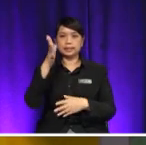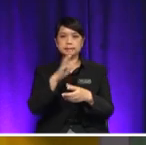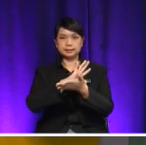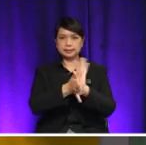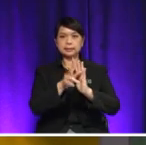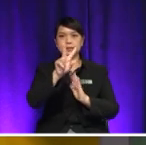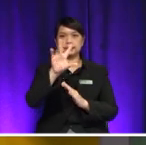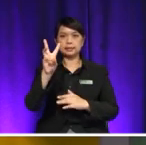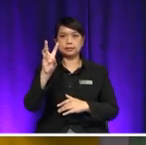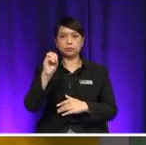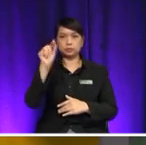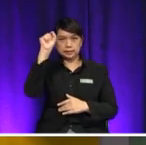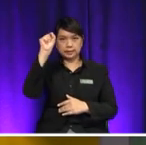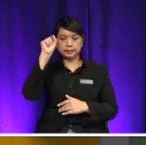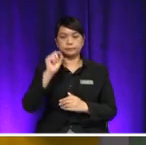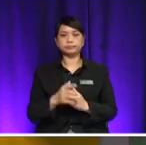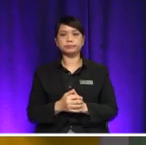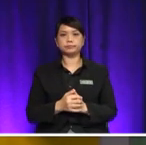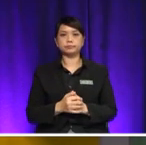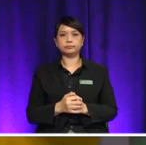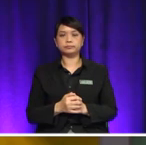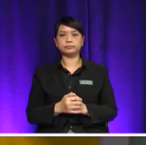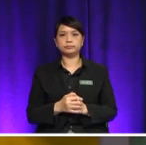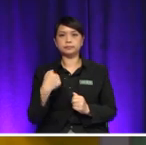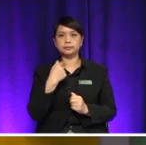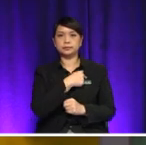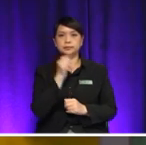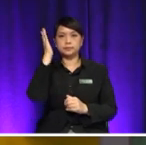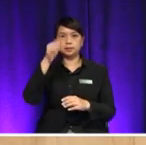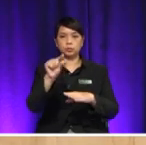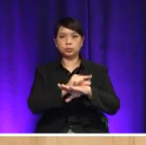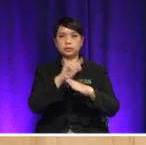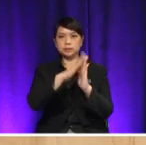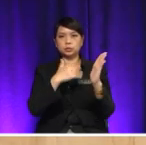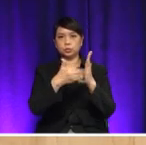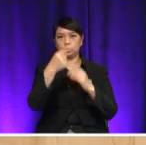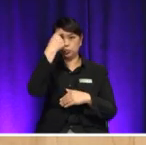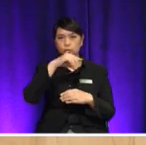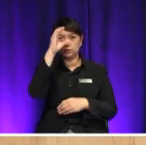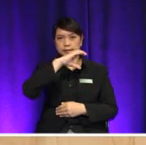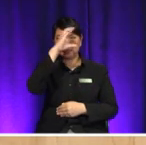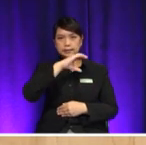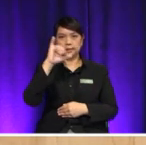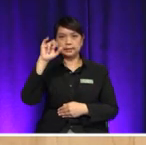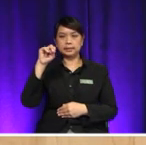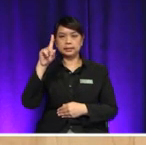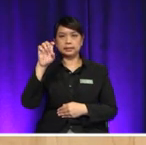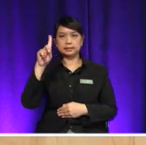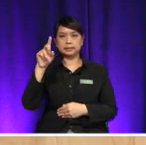Kita akan menggunakan jadwal yang kita lengkap nih untuk mencari indeks gua bahan oke